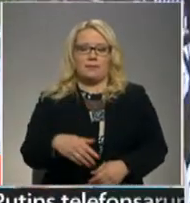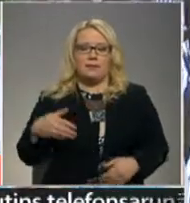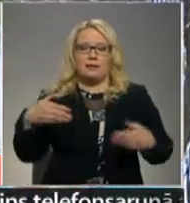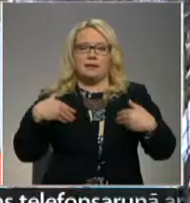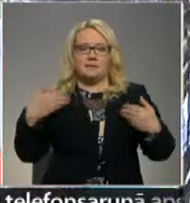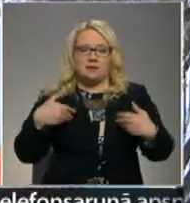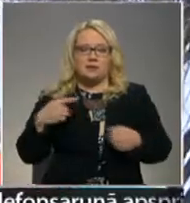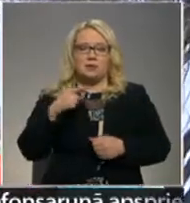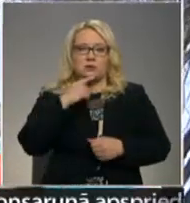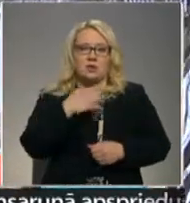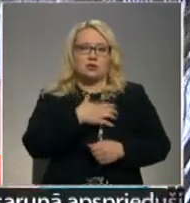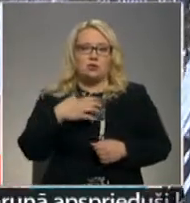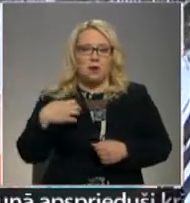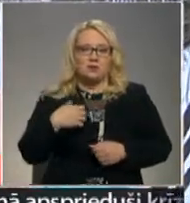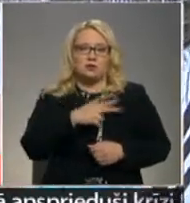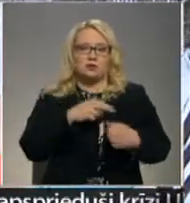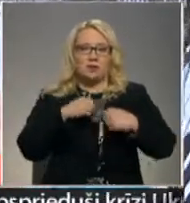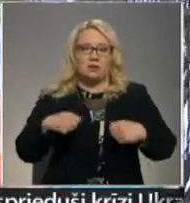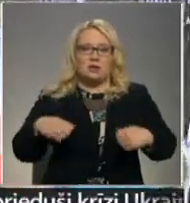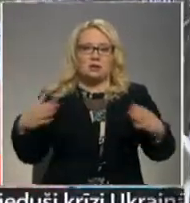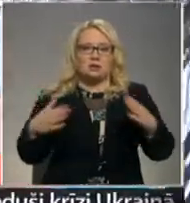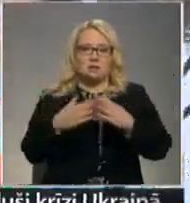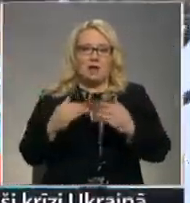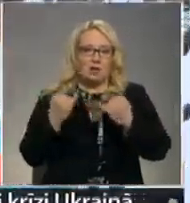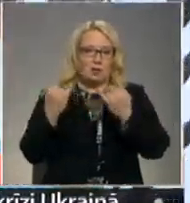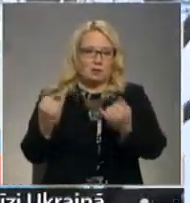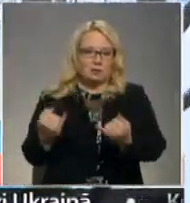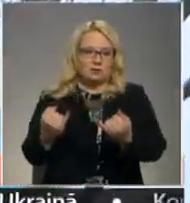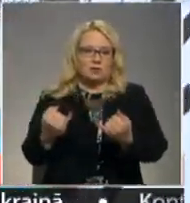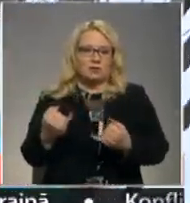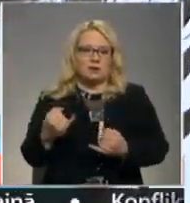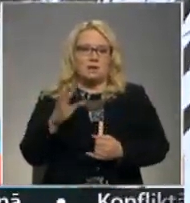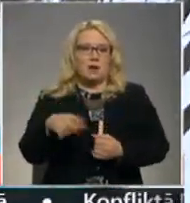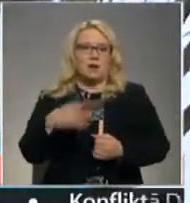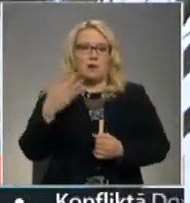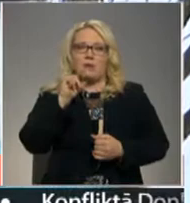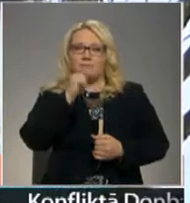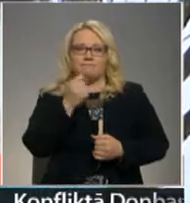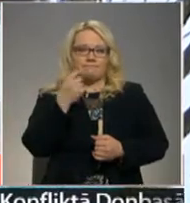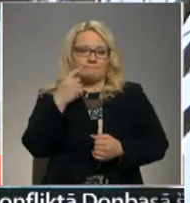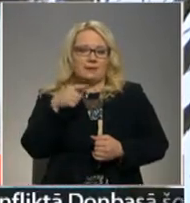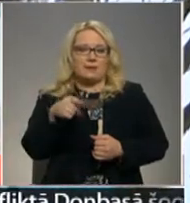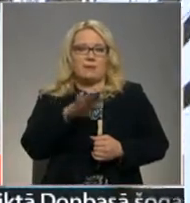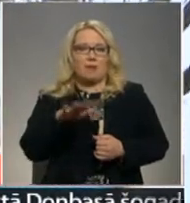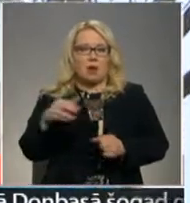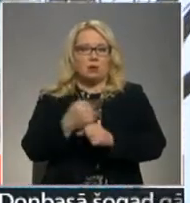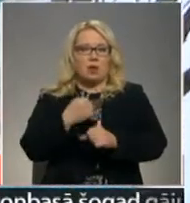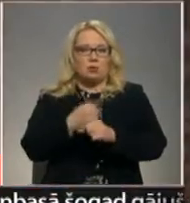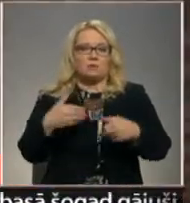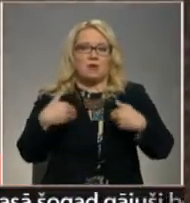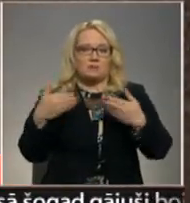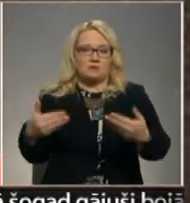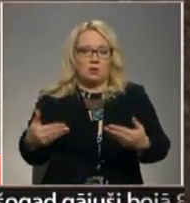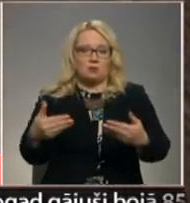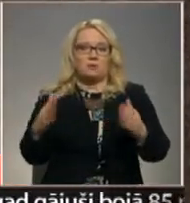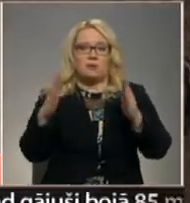Sveiciens no Cēsu pašvaldības un sociālā dienesta svētkos. Par ko panašķoties. Un šeit ir bērnu gatavots apsveikums.